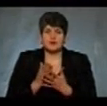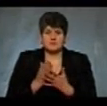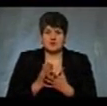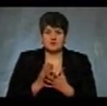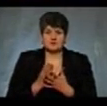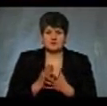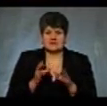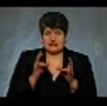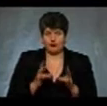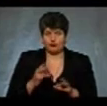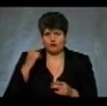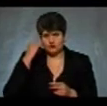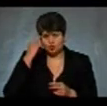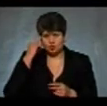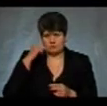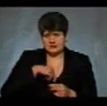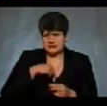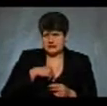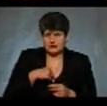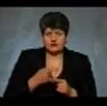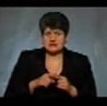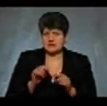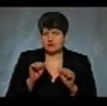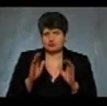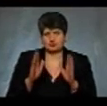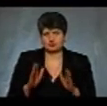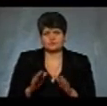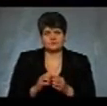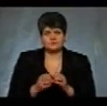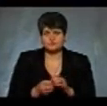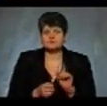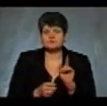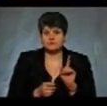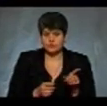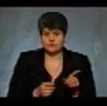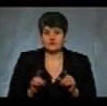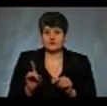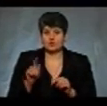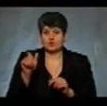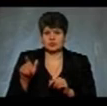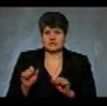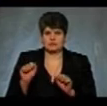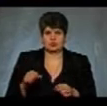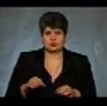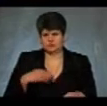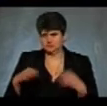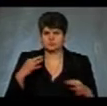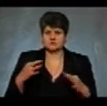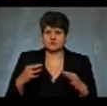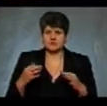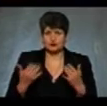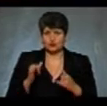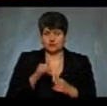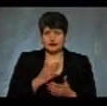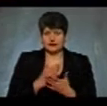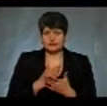мають травмовану психіку, це може бути одним із аспектів того, що людина може зірватися, якщо в неї таке є,